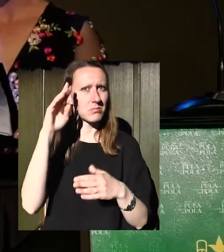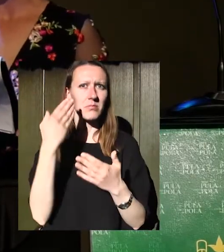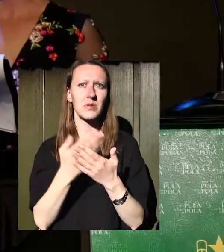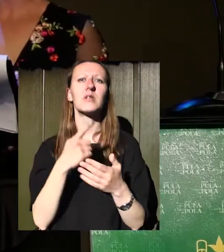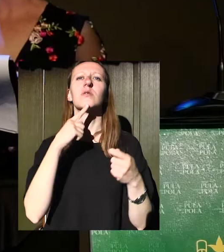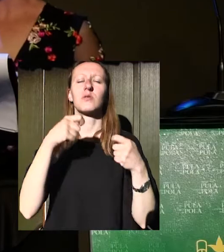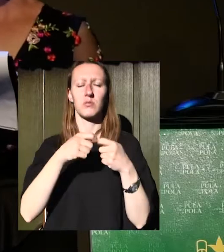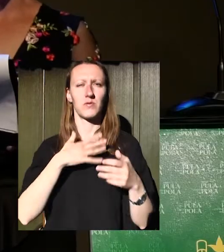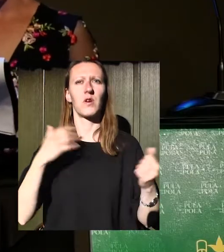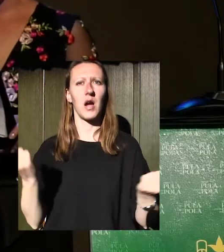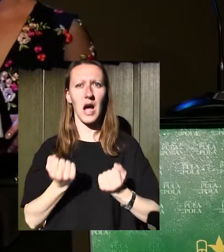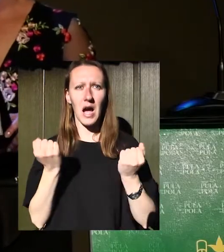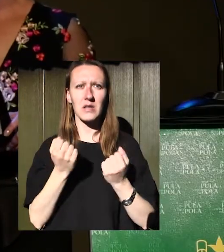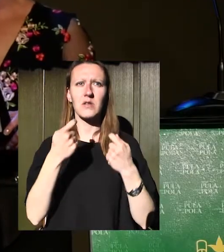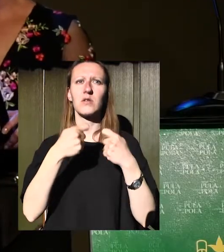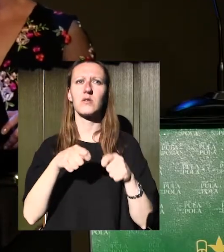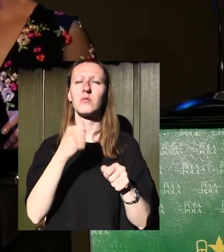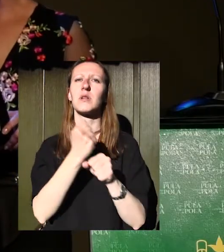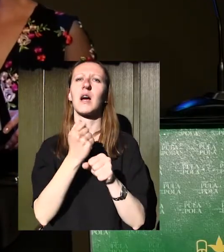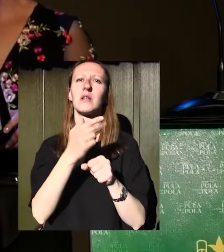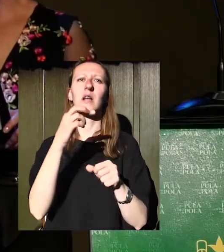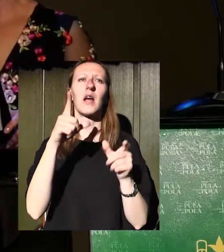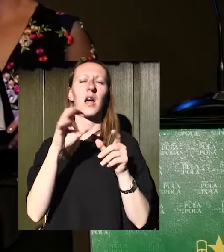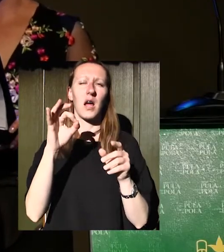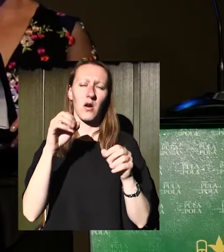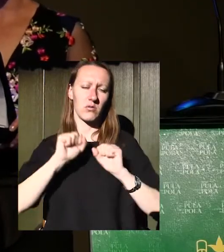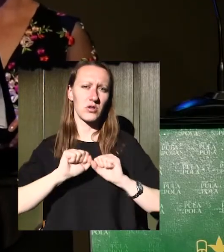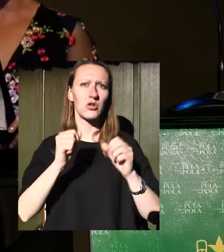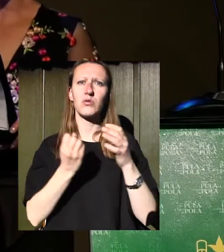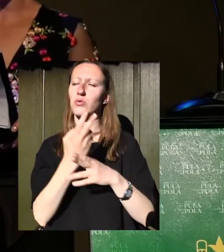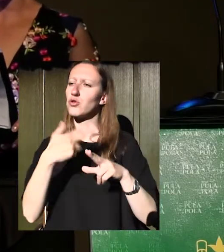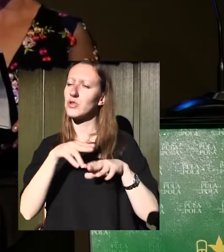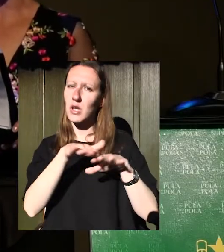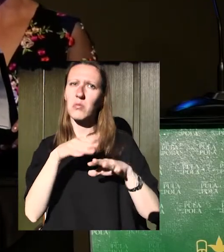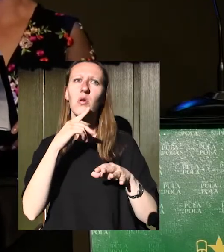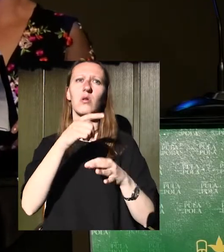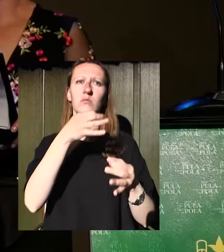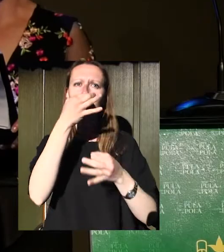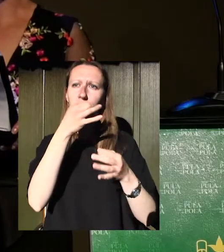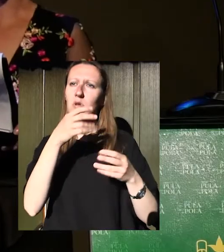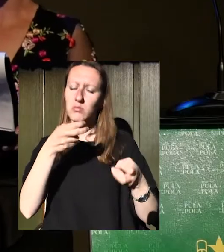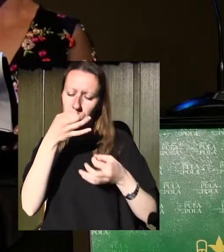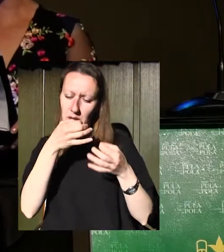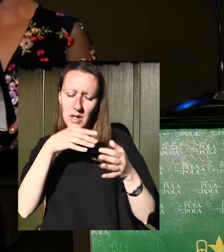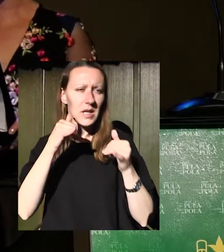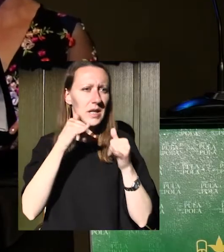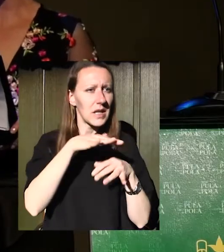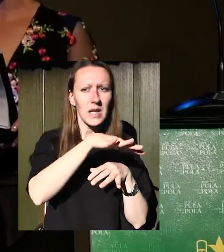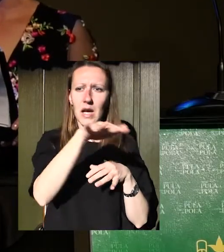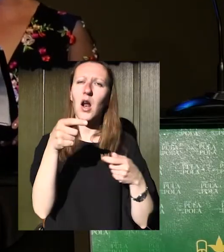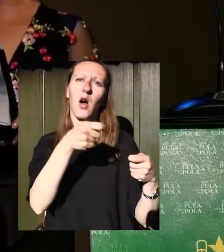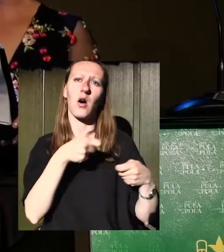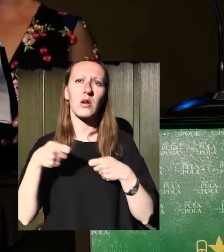asocijacija. U sklopu svojih aktivnosti klub sudjeluje na ekoakcijama diljem Hrvatske, arheološkim pretragama